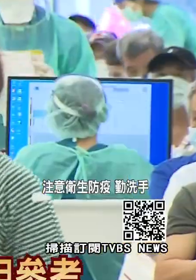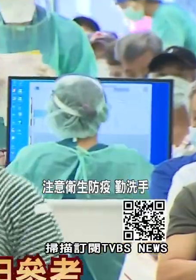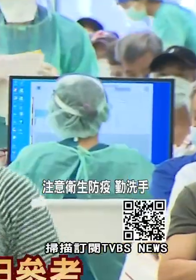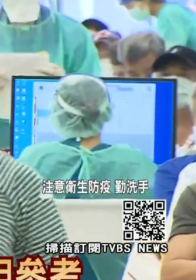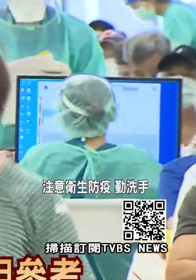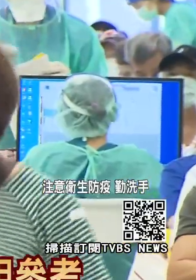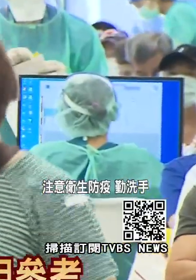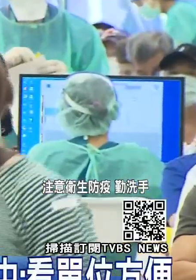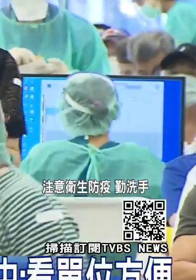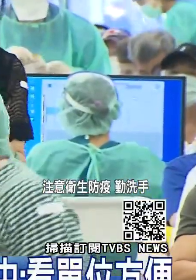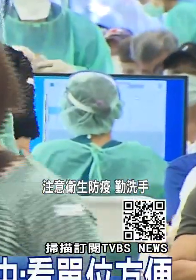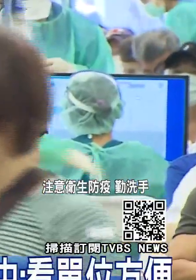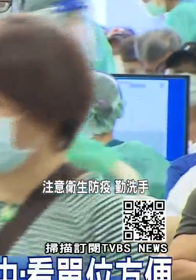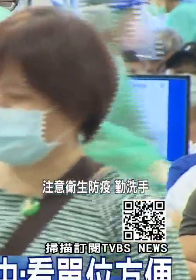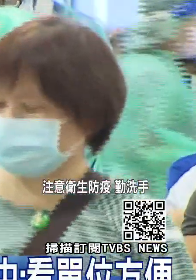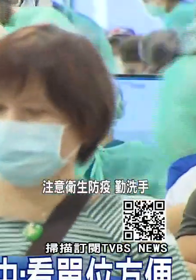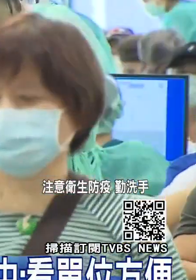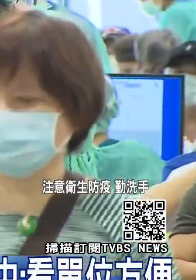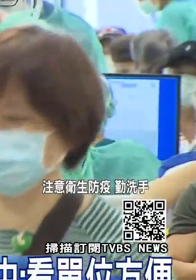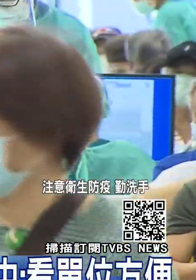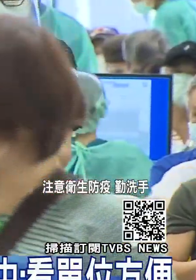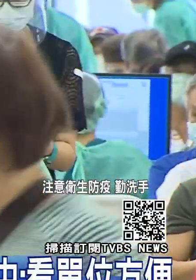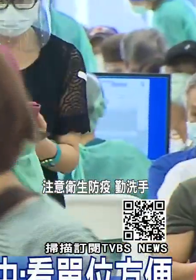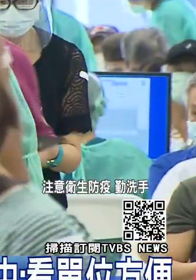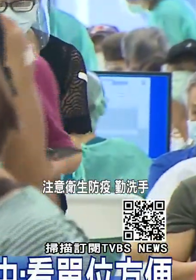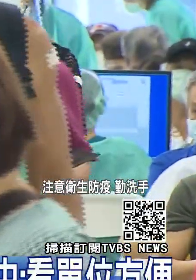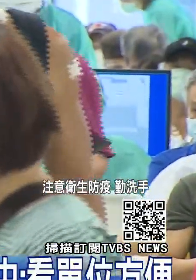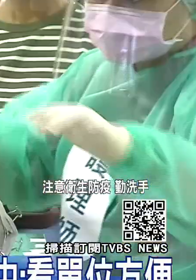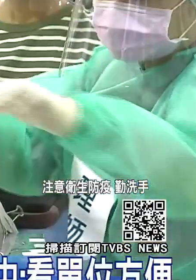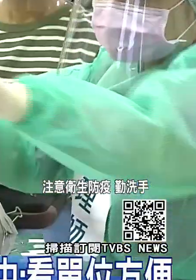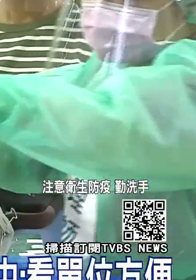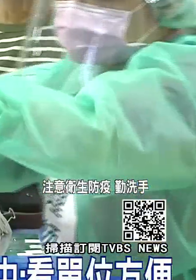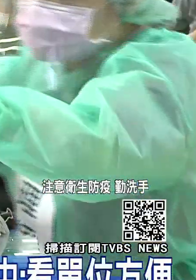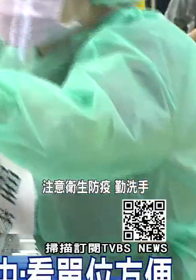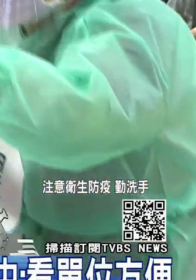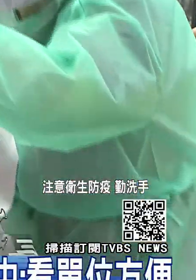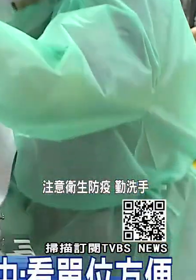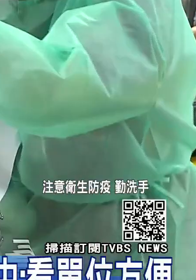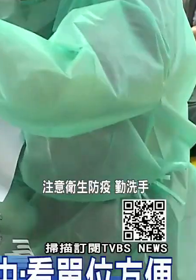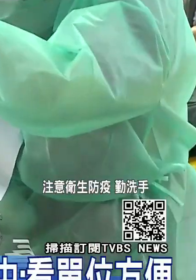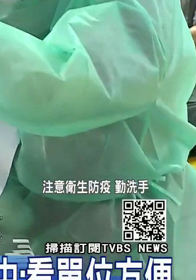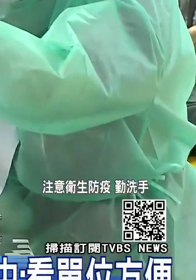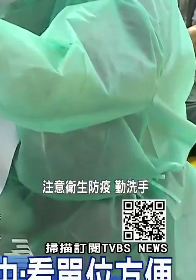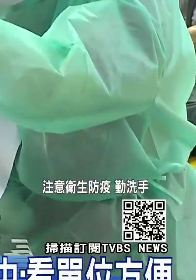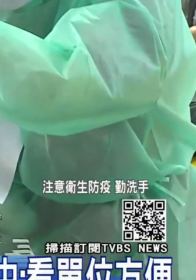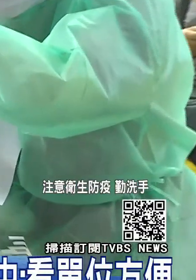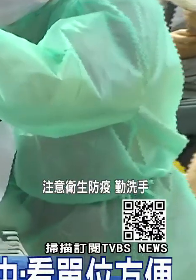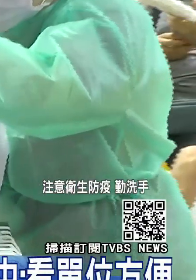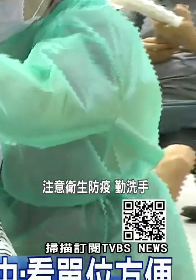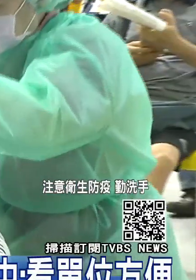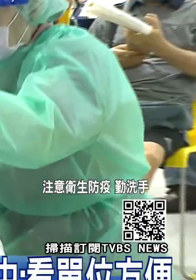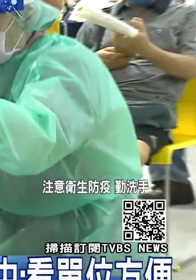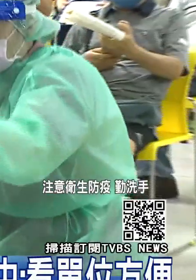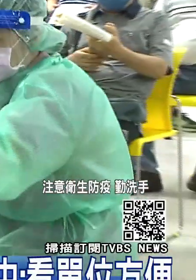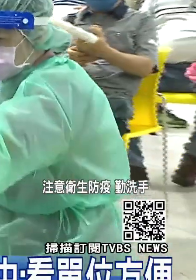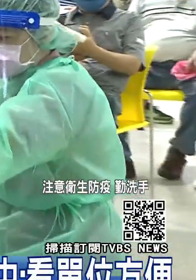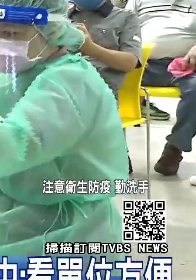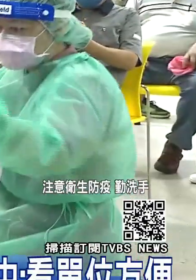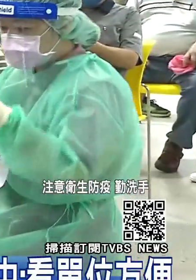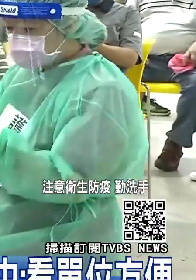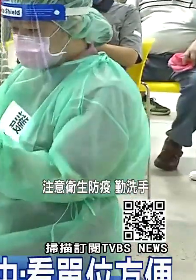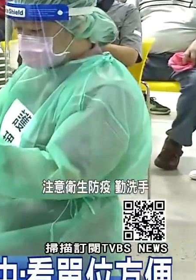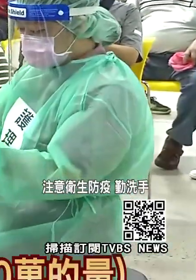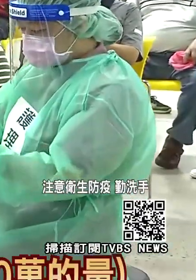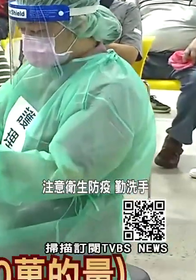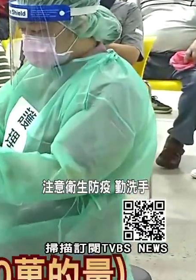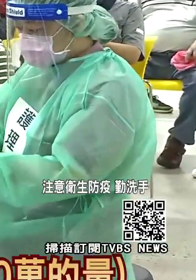果就提供。 国内可否混打，只要有初步试验结果就会开始讨论，只是抢手的莫德纳还有库存，为何迟迟不打？ 我们也